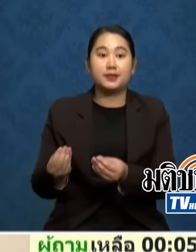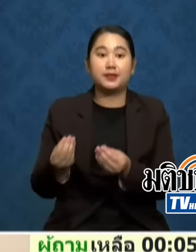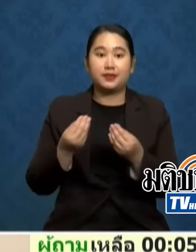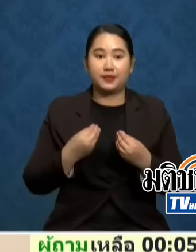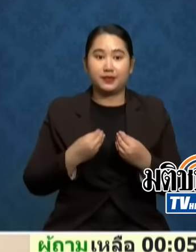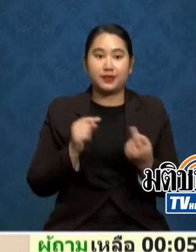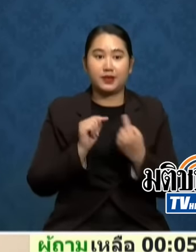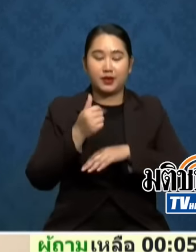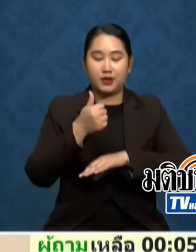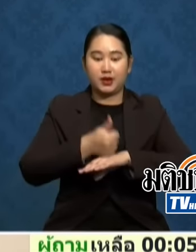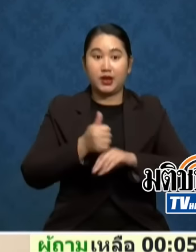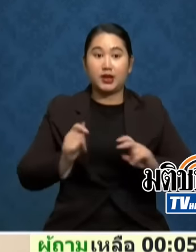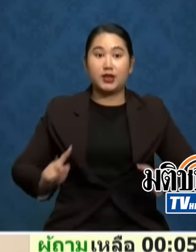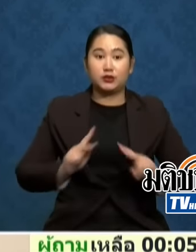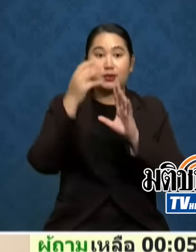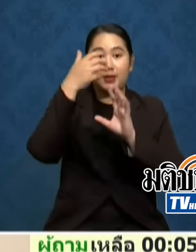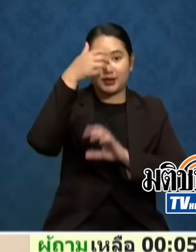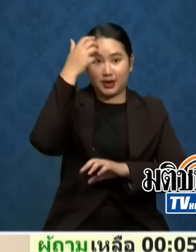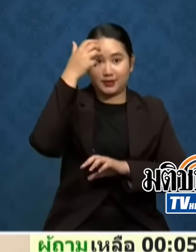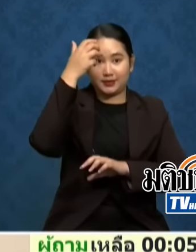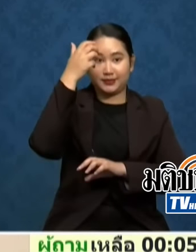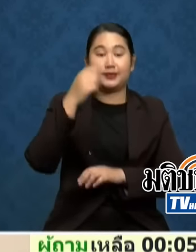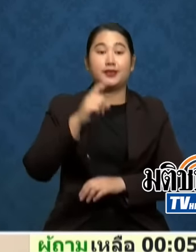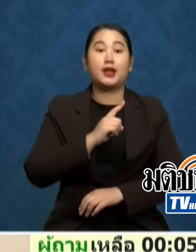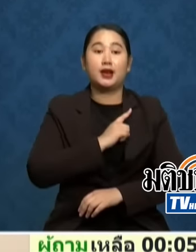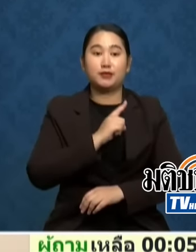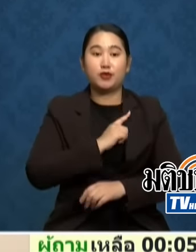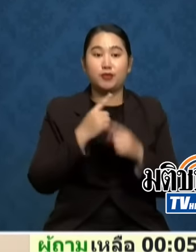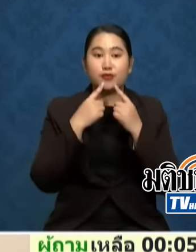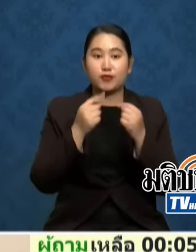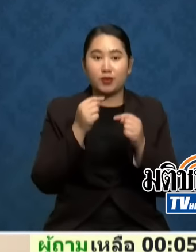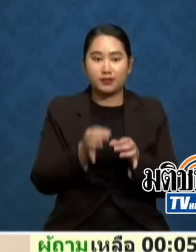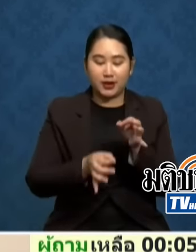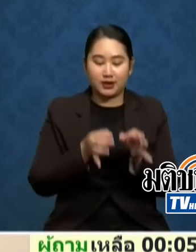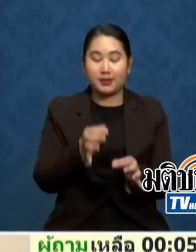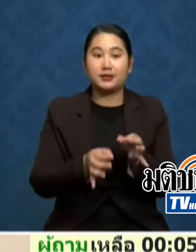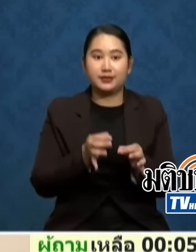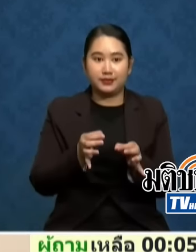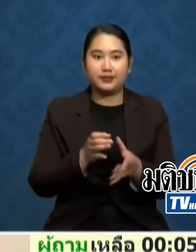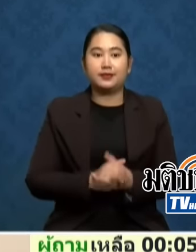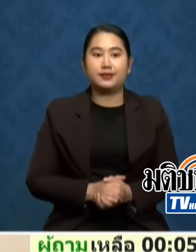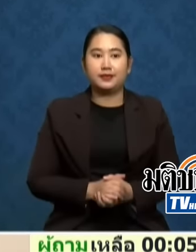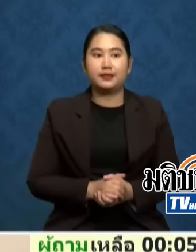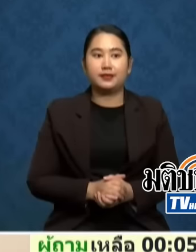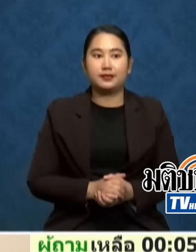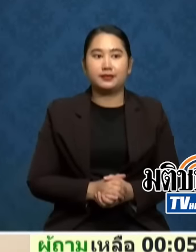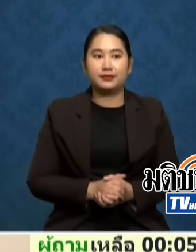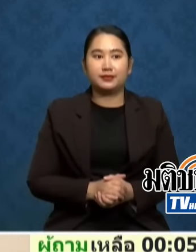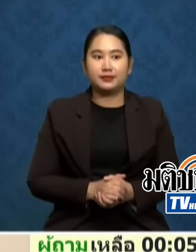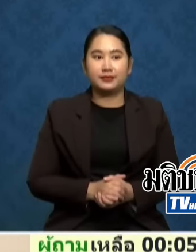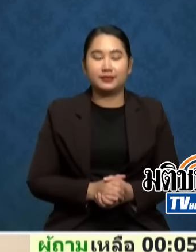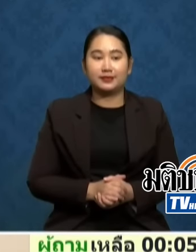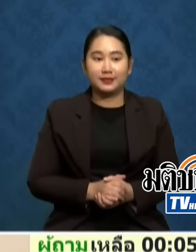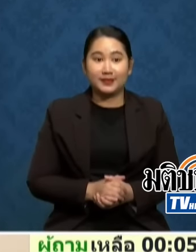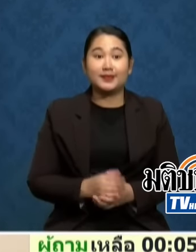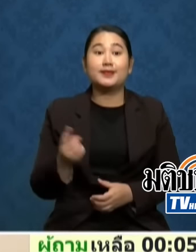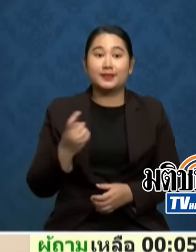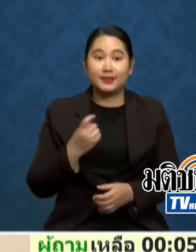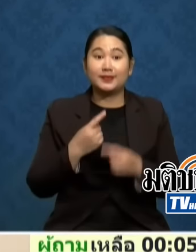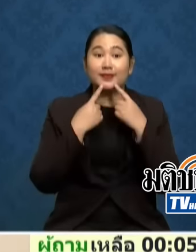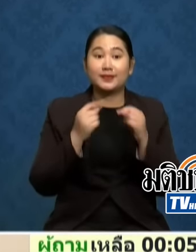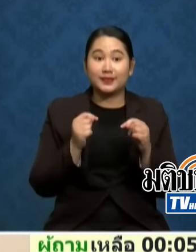ายจากท่านรัฐมนตรีว่าการกระทรวงมหาดไทยให้เป็นผู้ตอบชี้แจงตอบกระทู้ถามท่านสมาชิกผู้ทรง